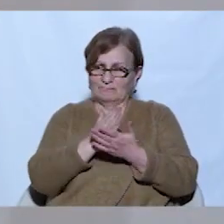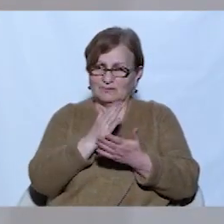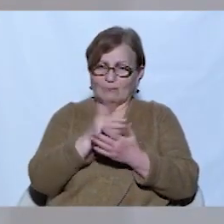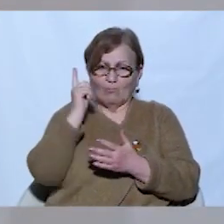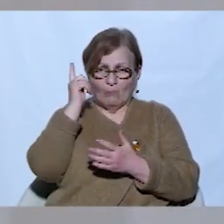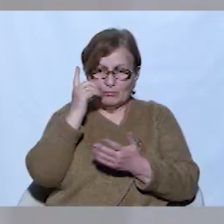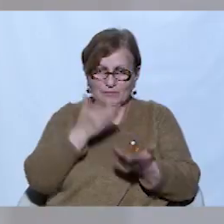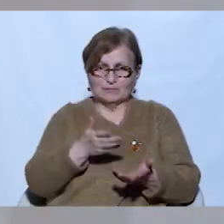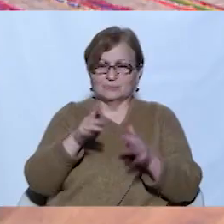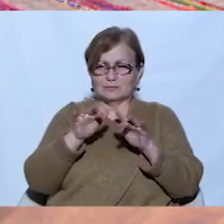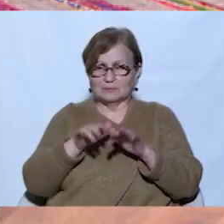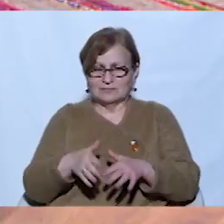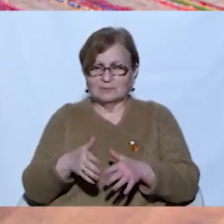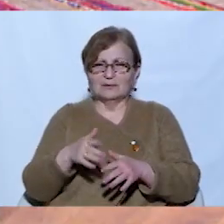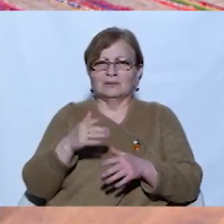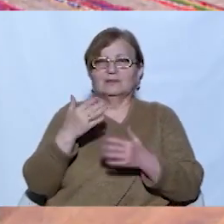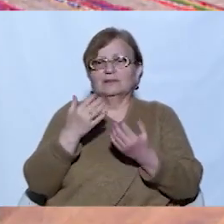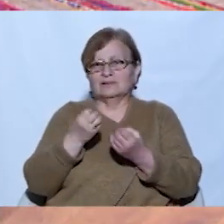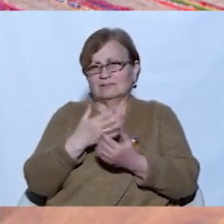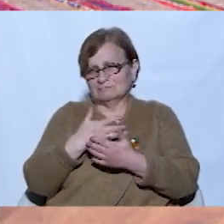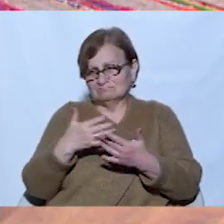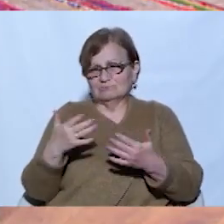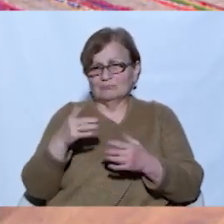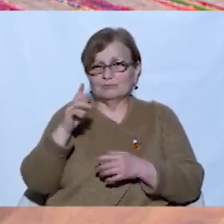აი ეს ფაქტორები, ხო, ბიოლოგიური, ფიზიოლოგიური,